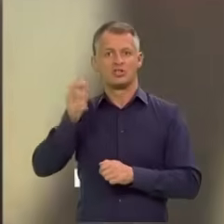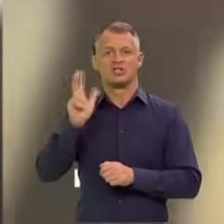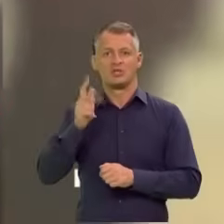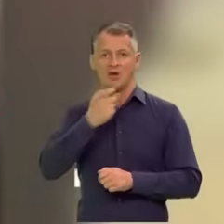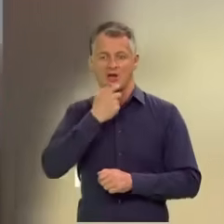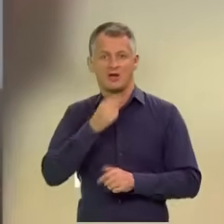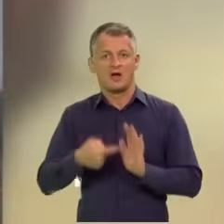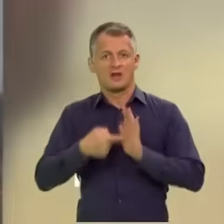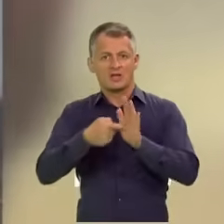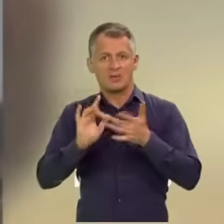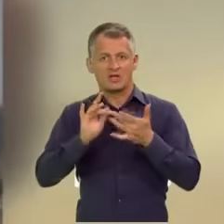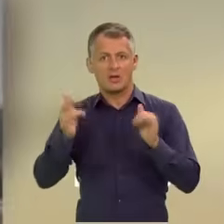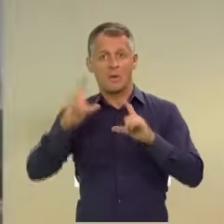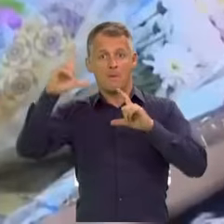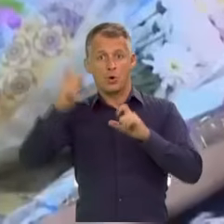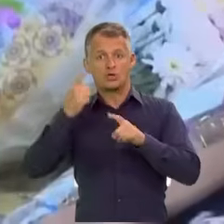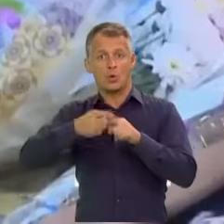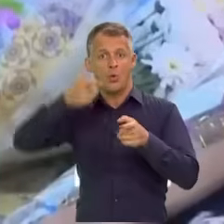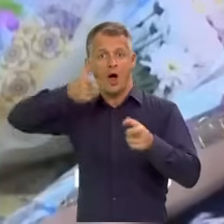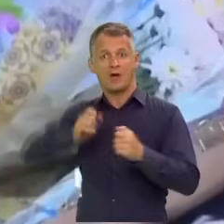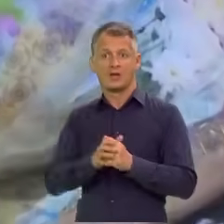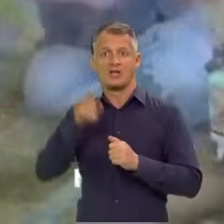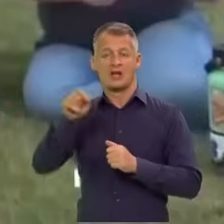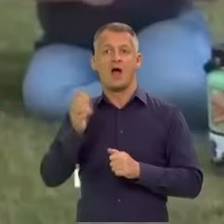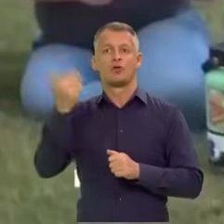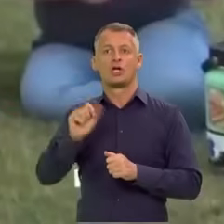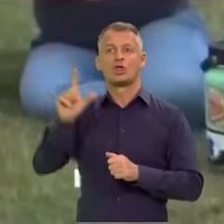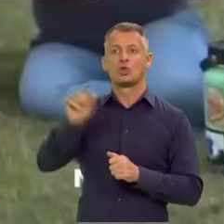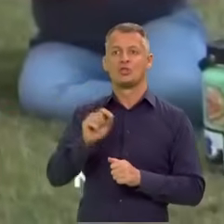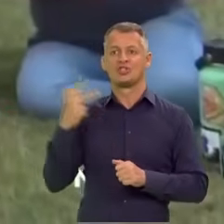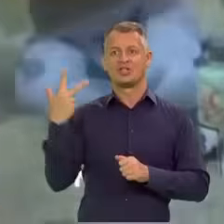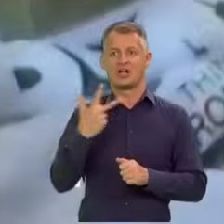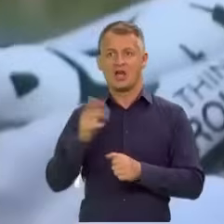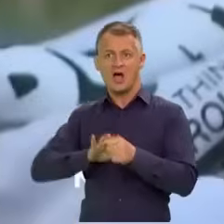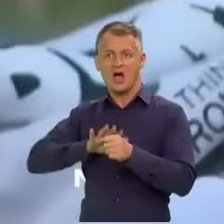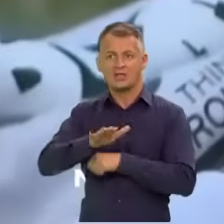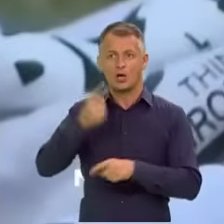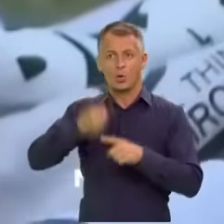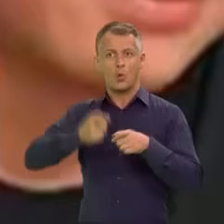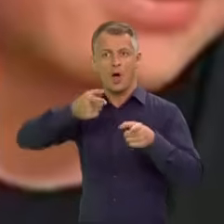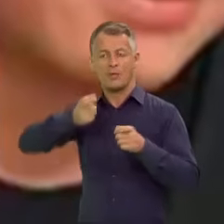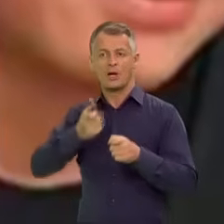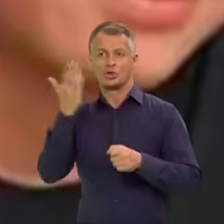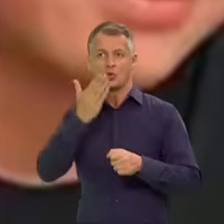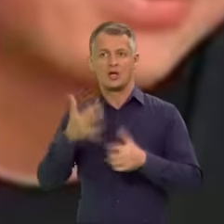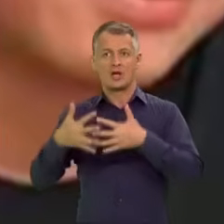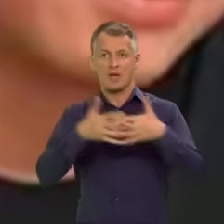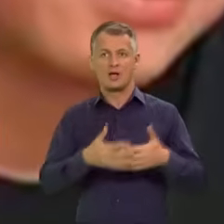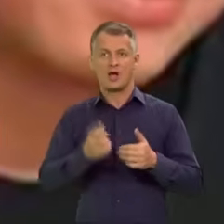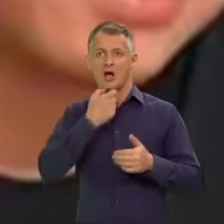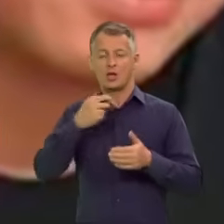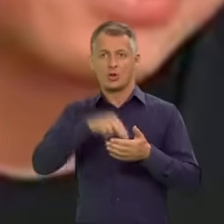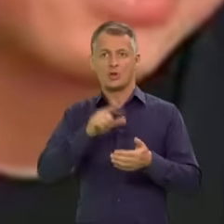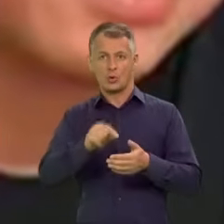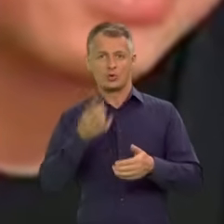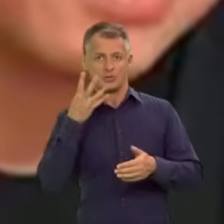pe rețelele sociale poze cu arme. Acesta a fost al 23-lea atac armat de la o școală din SUA din 2024, potrivit